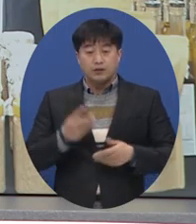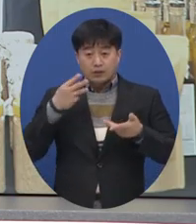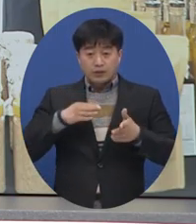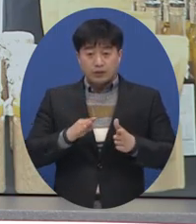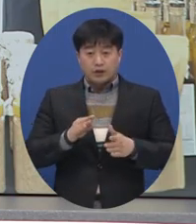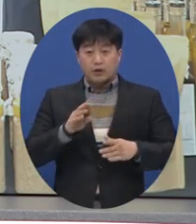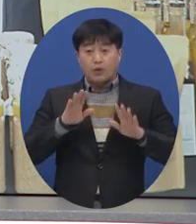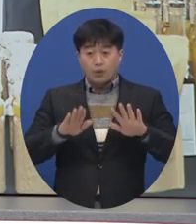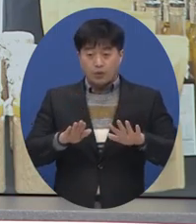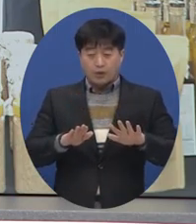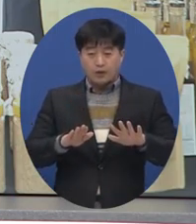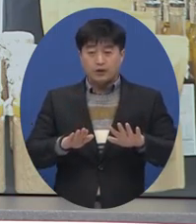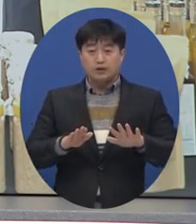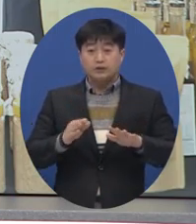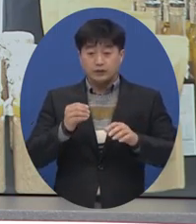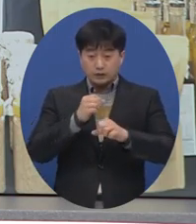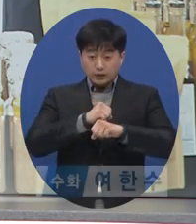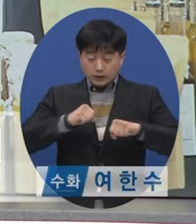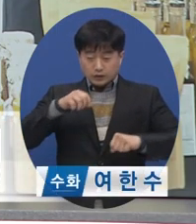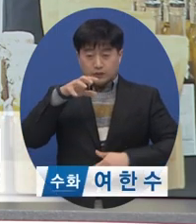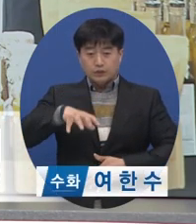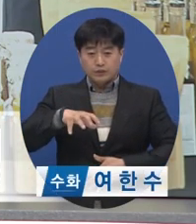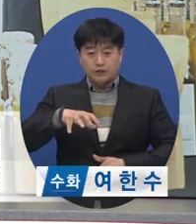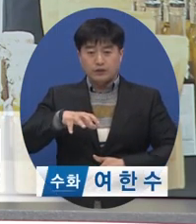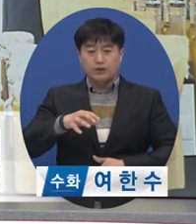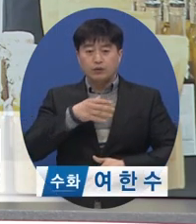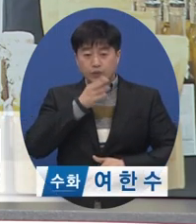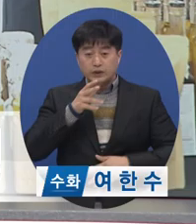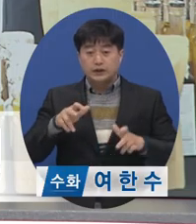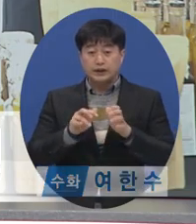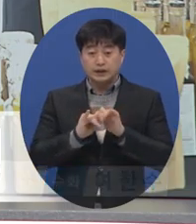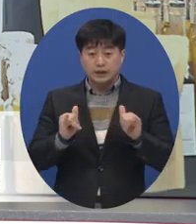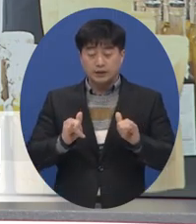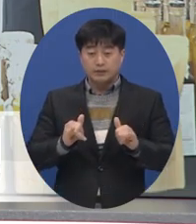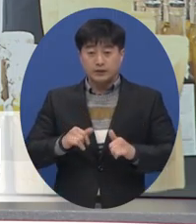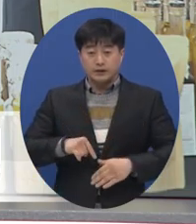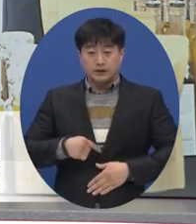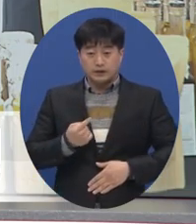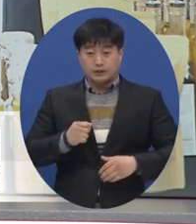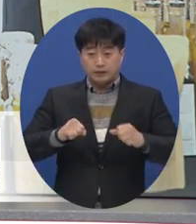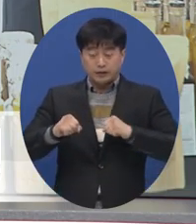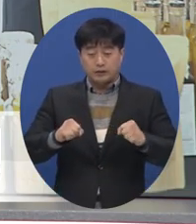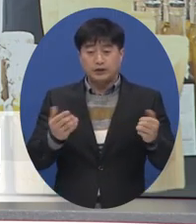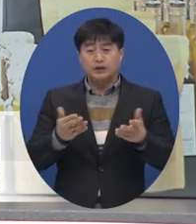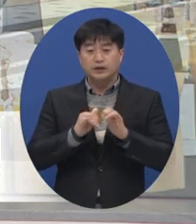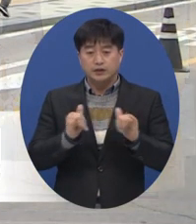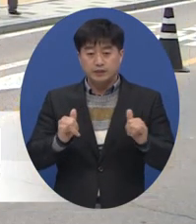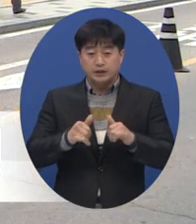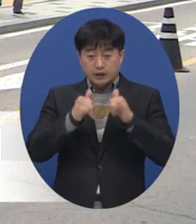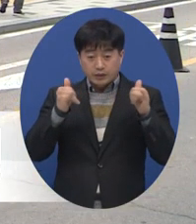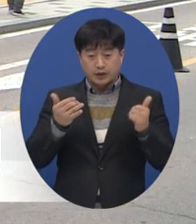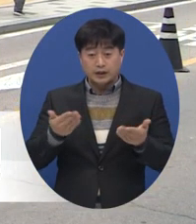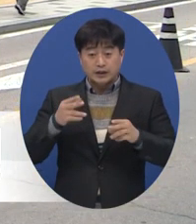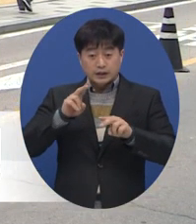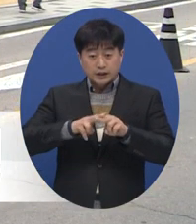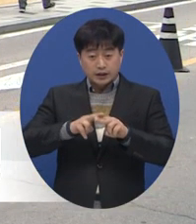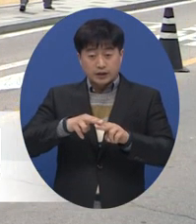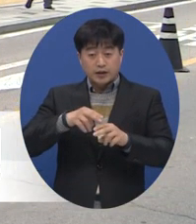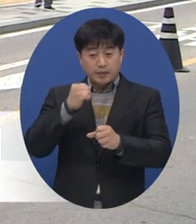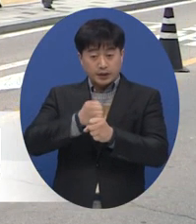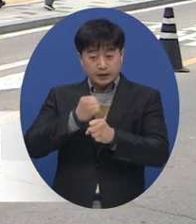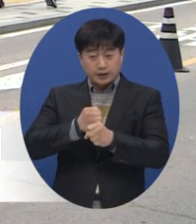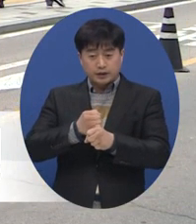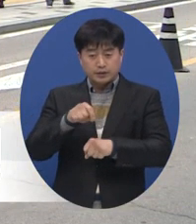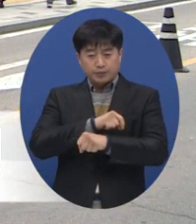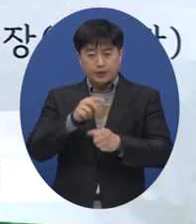경기도가 22일 오늘 경기도청 잔디 광장에 노인과 장애인 자활 근로자들이 사회적 일자리 기관에서 만든 생산품을 파는